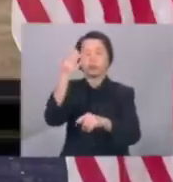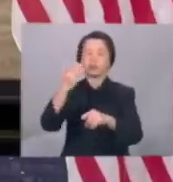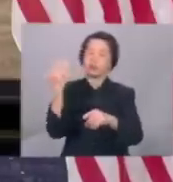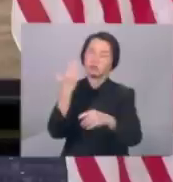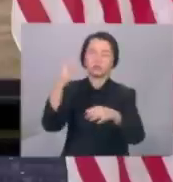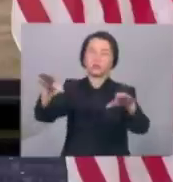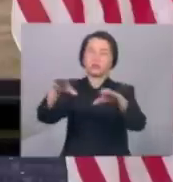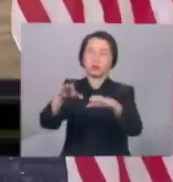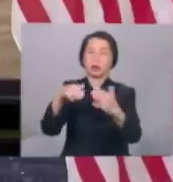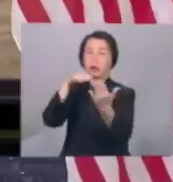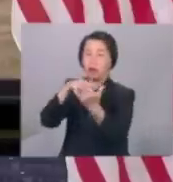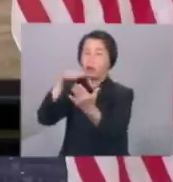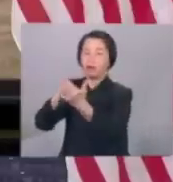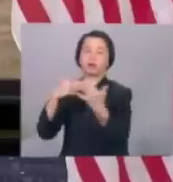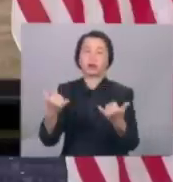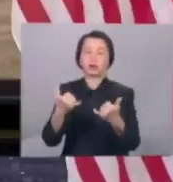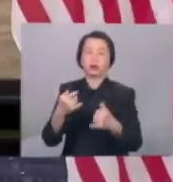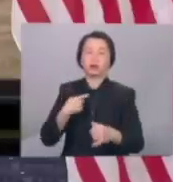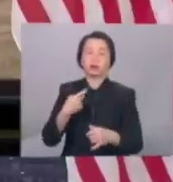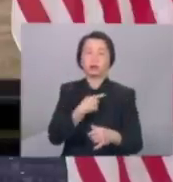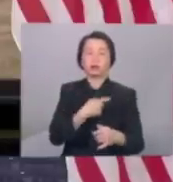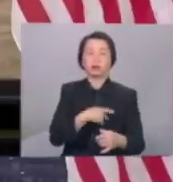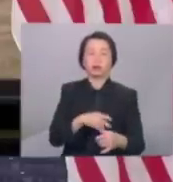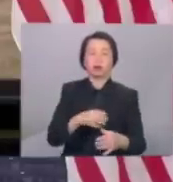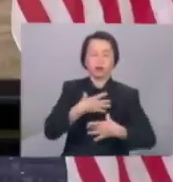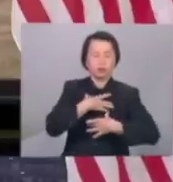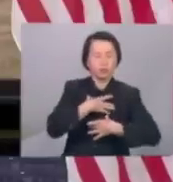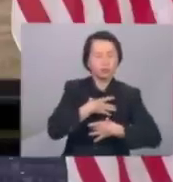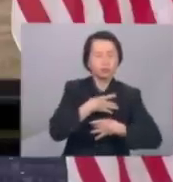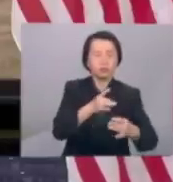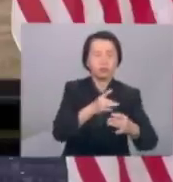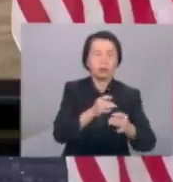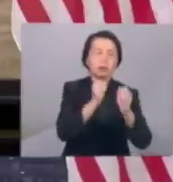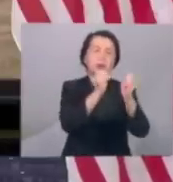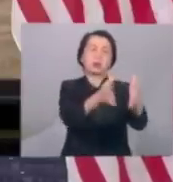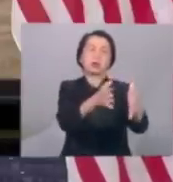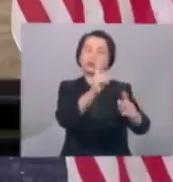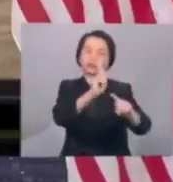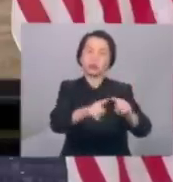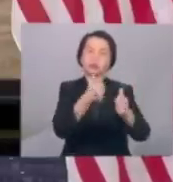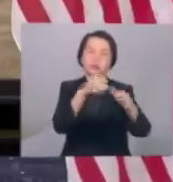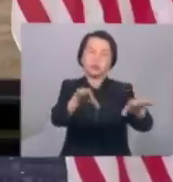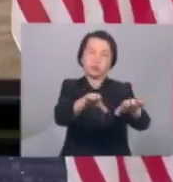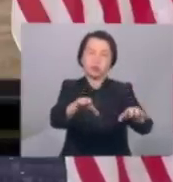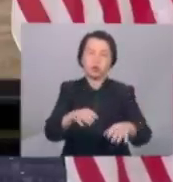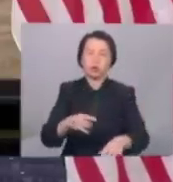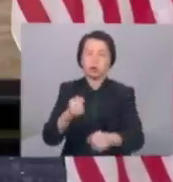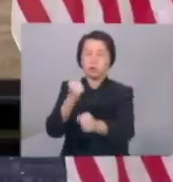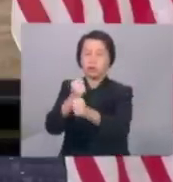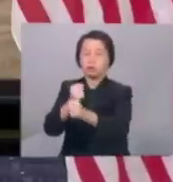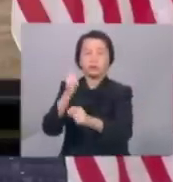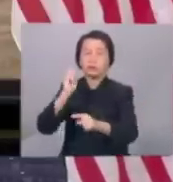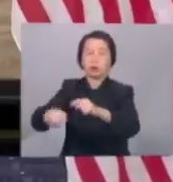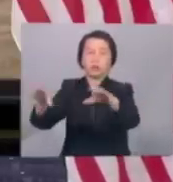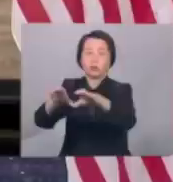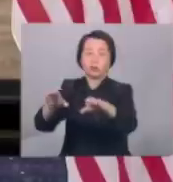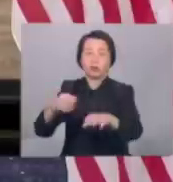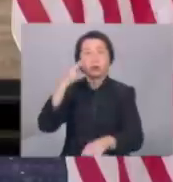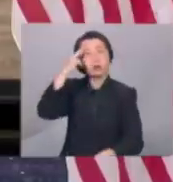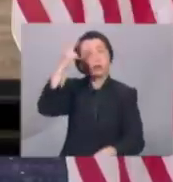buat. Kita tinggalkan hobi kita, kita tinggalkan pekerjaan kita, kita